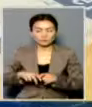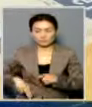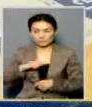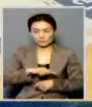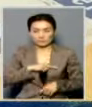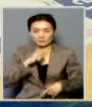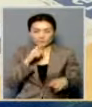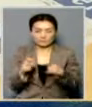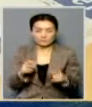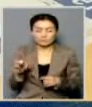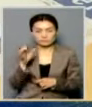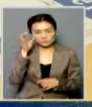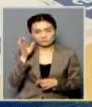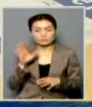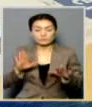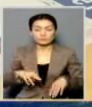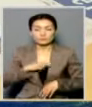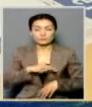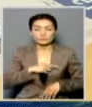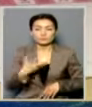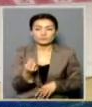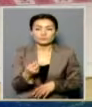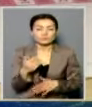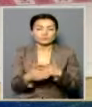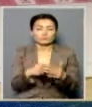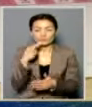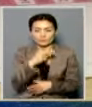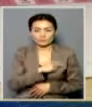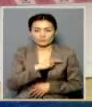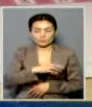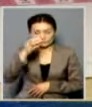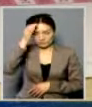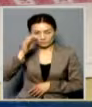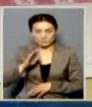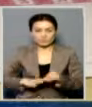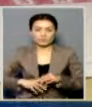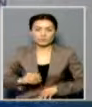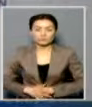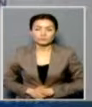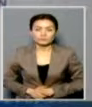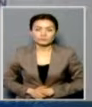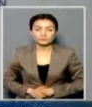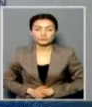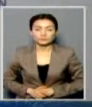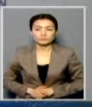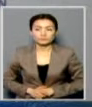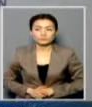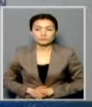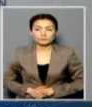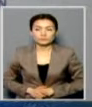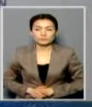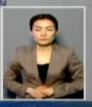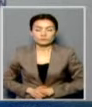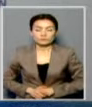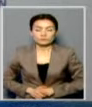дисциплины в образовательных объектах а также на повышение качества образовательного процесса хондэ отель террор на all dead are